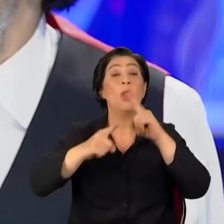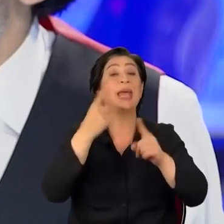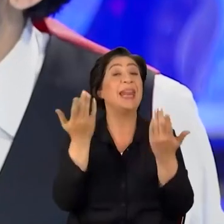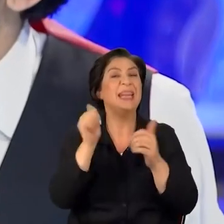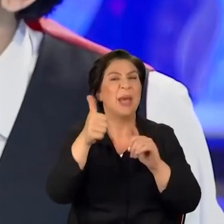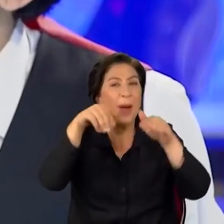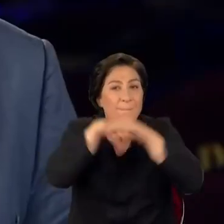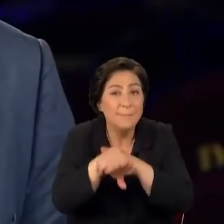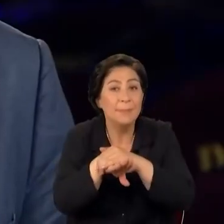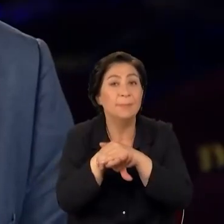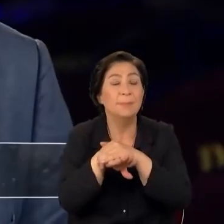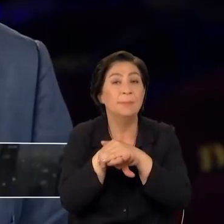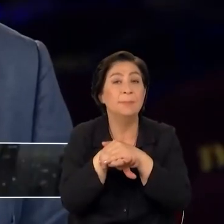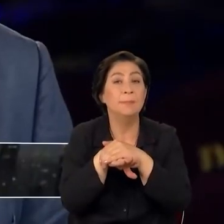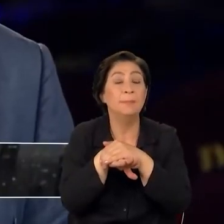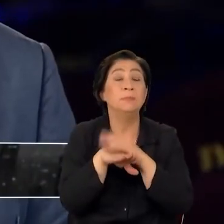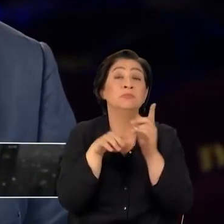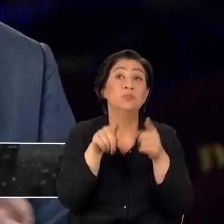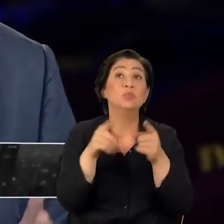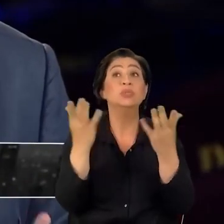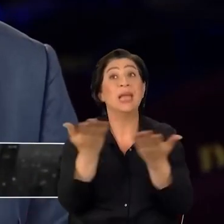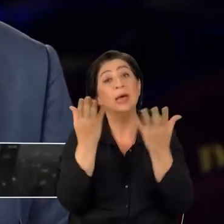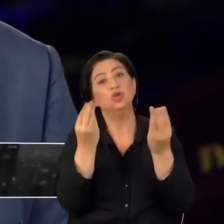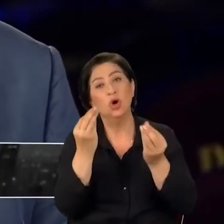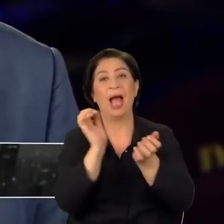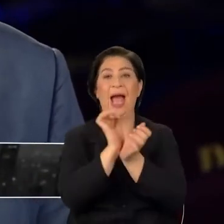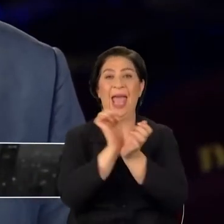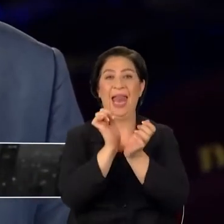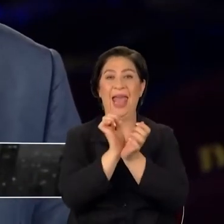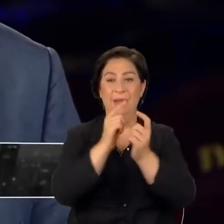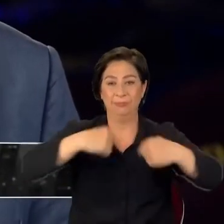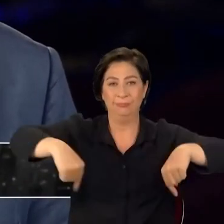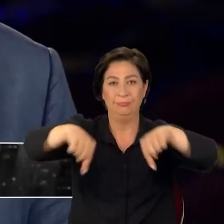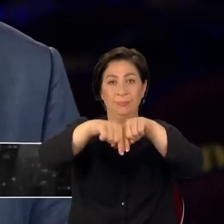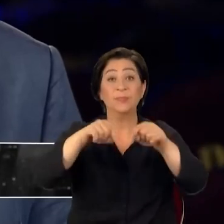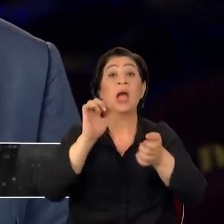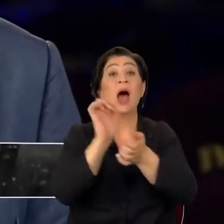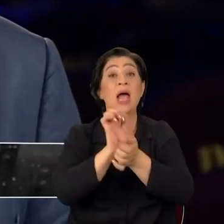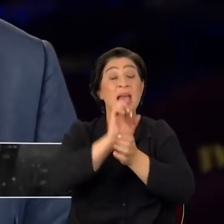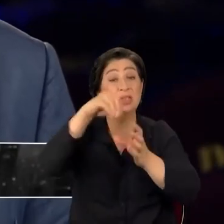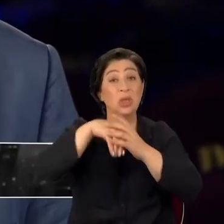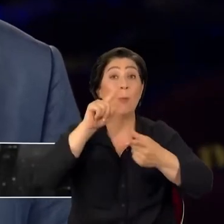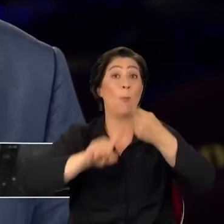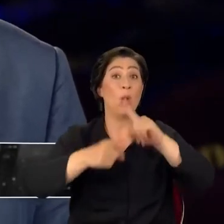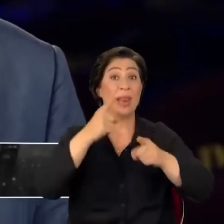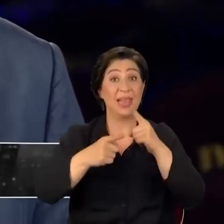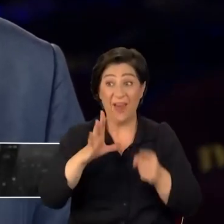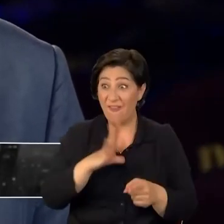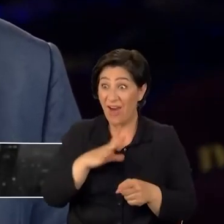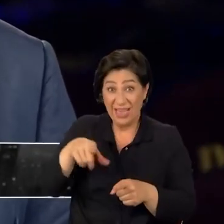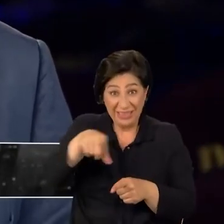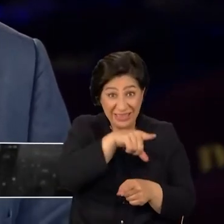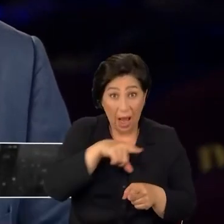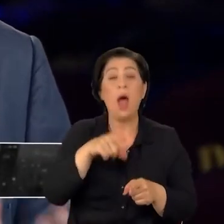Kaç yaşında? Şimdi bu daha çok ailede biçimlenen bir şey. Eğer ailede siyaset varsa çok çok küçük yaşlarda olabilir